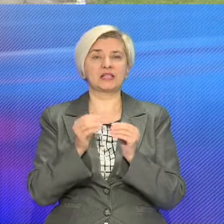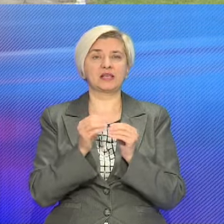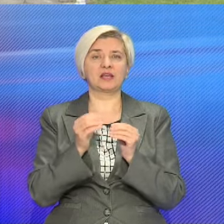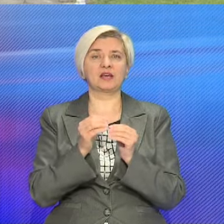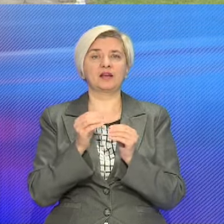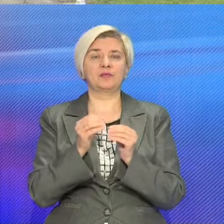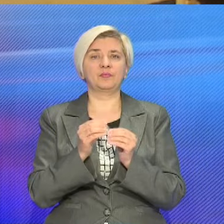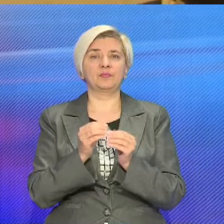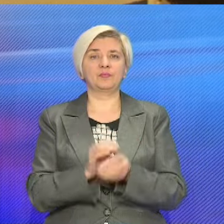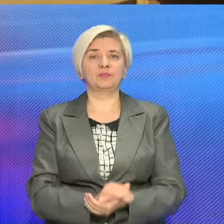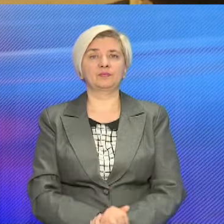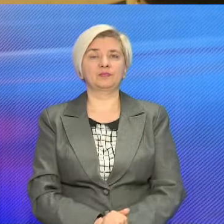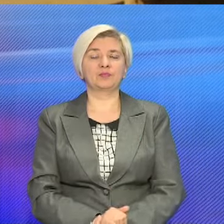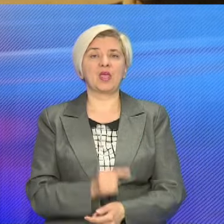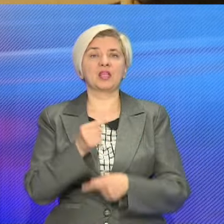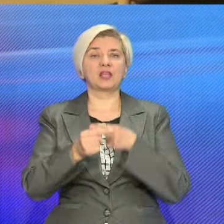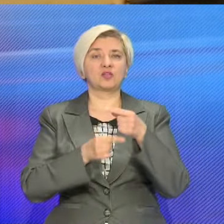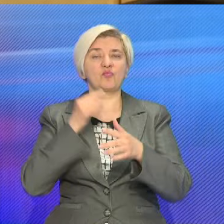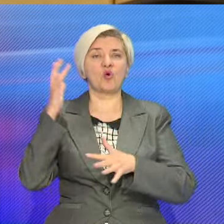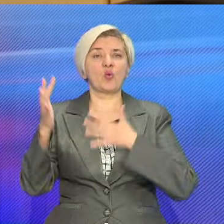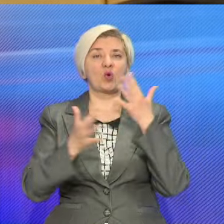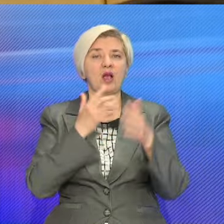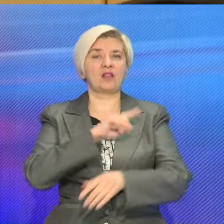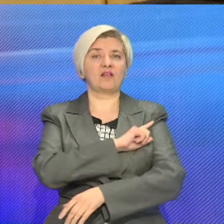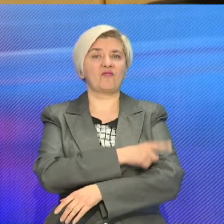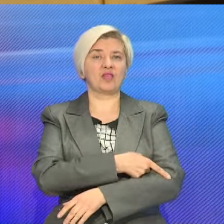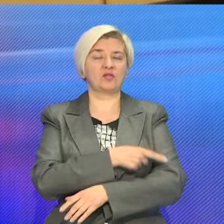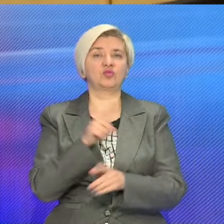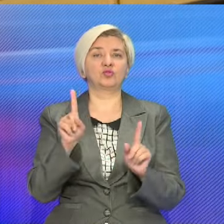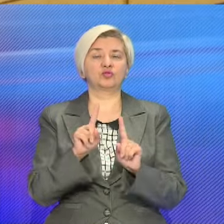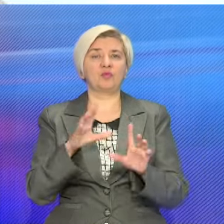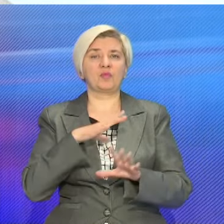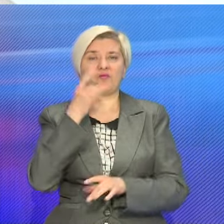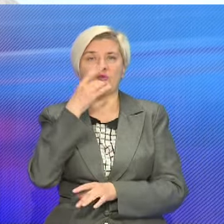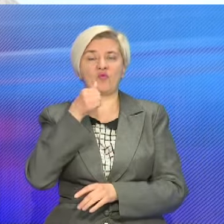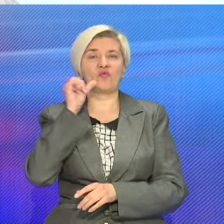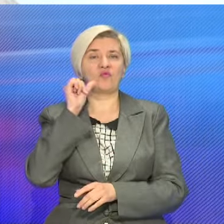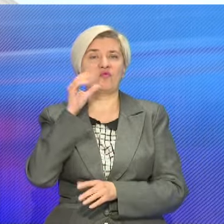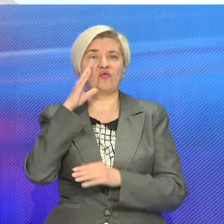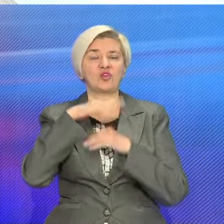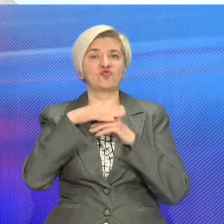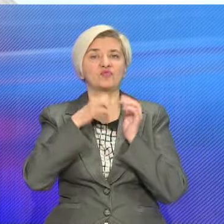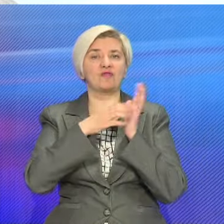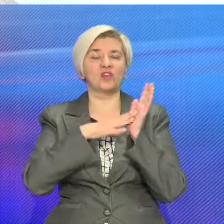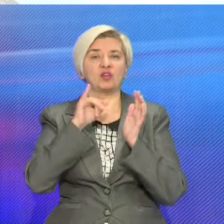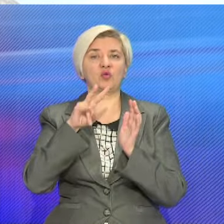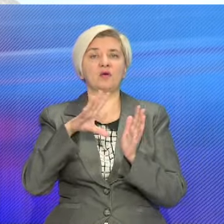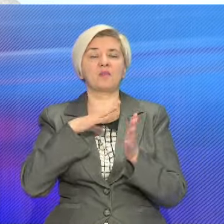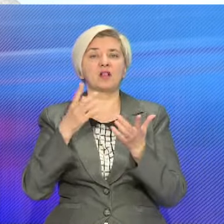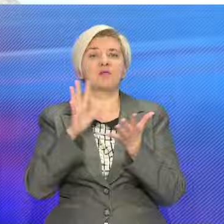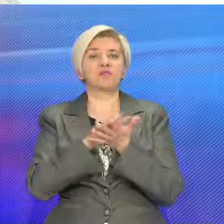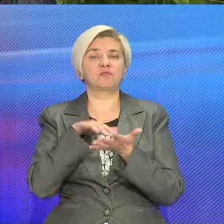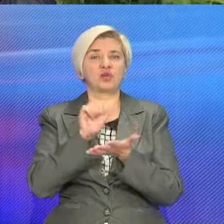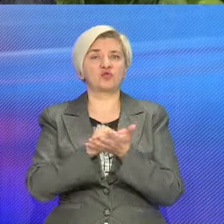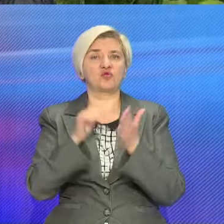восстановить до 1 сентября. Наступствами ураганного ветру, что прошелся по Грозенщине у вечера 19 червня, стали пошкоджені